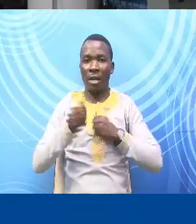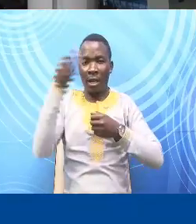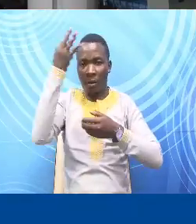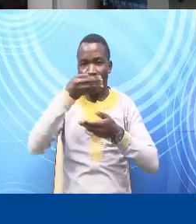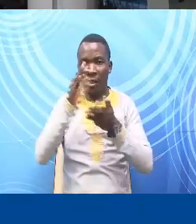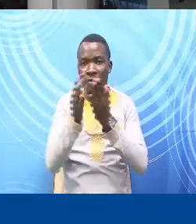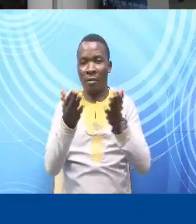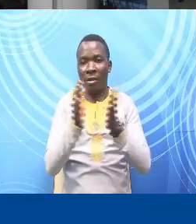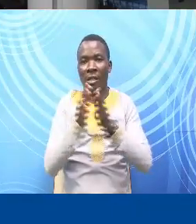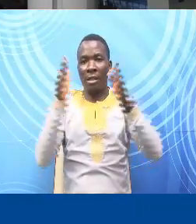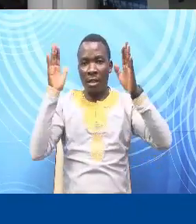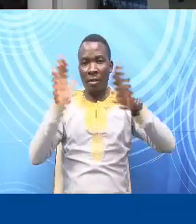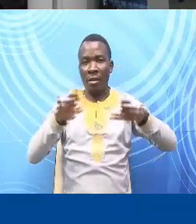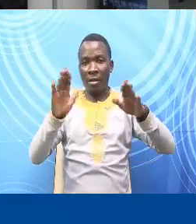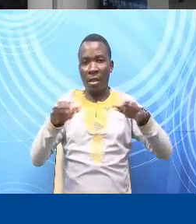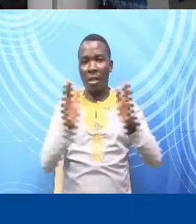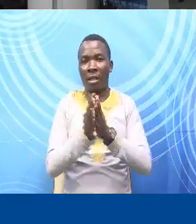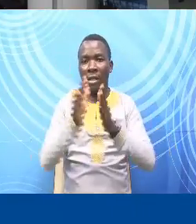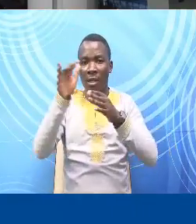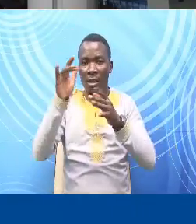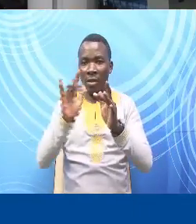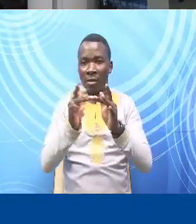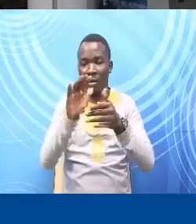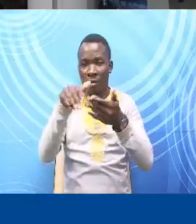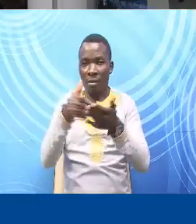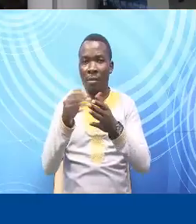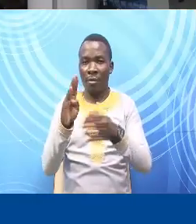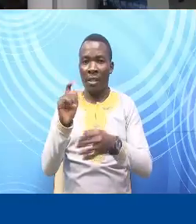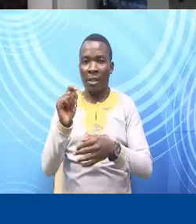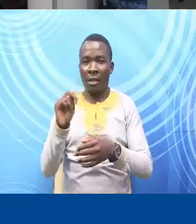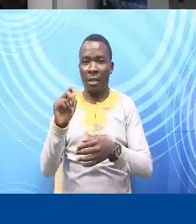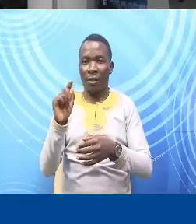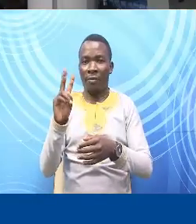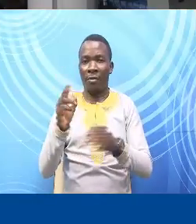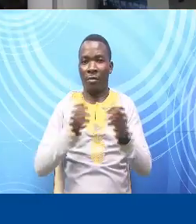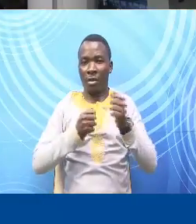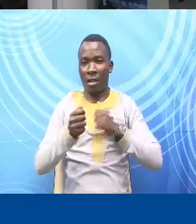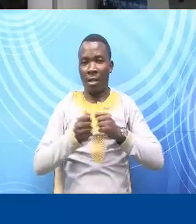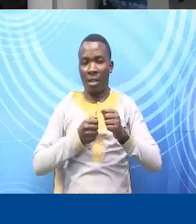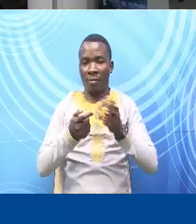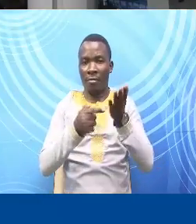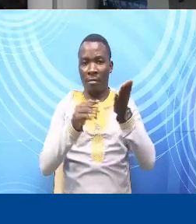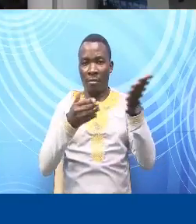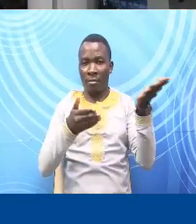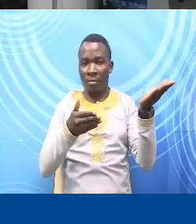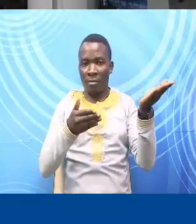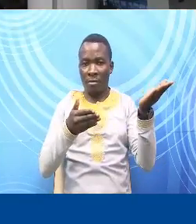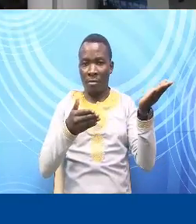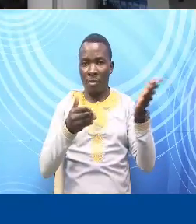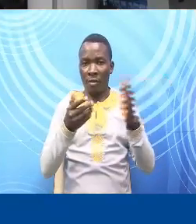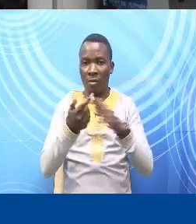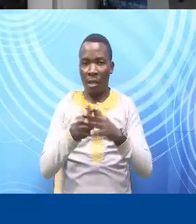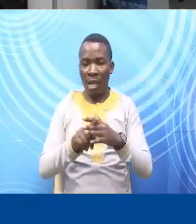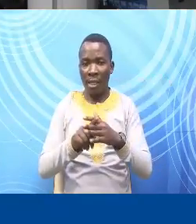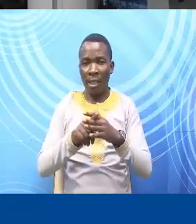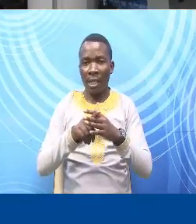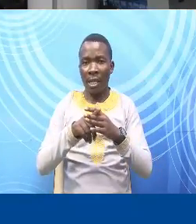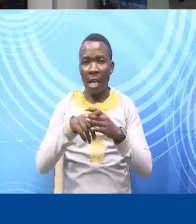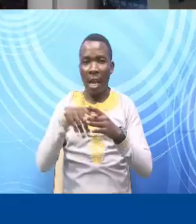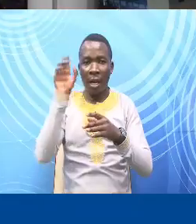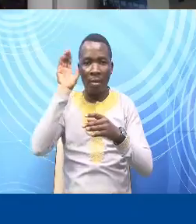Twitter mukaza no kwisanga kuri rubuga rwacu rwa YouTube nayo ni BTN TV Rwanda Trezor ari ku buhanga bw'ibyuma dutangira n'amakuru